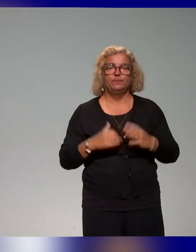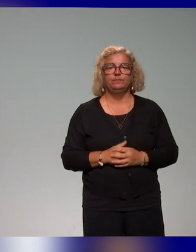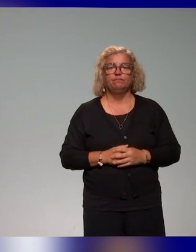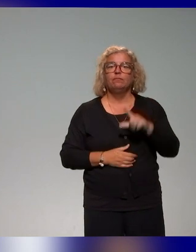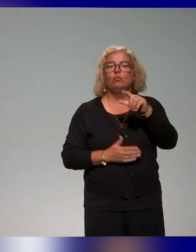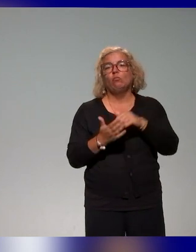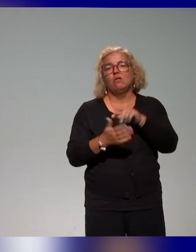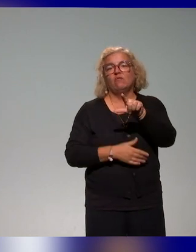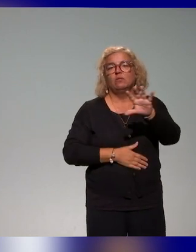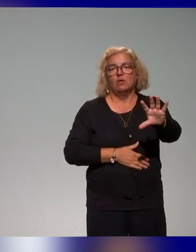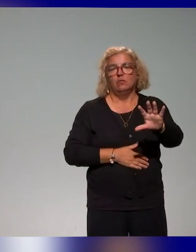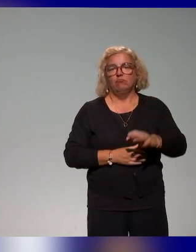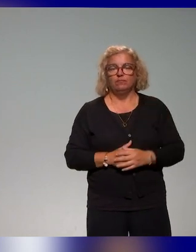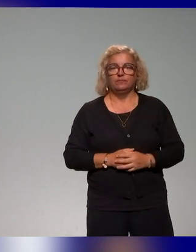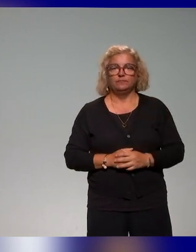2025.